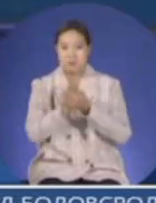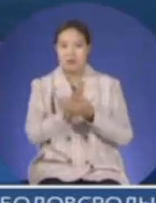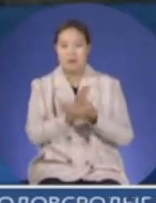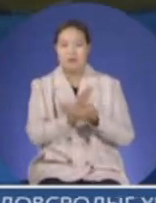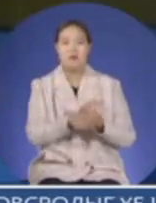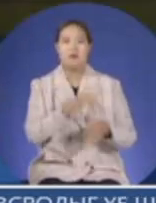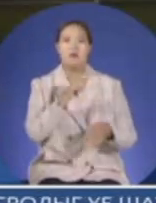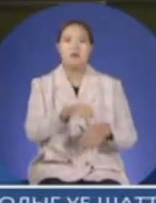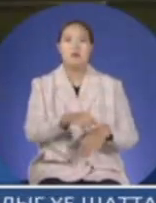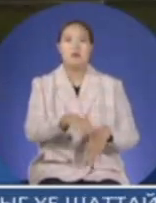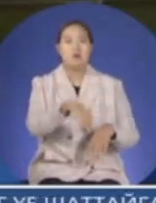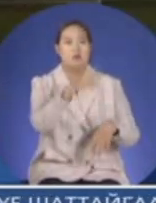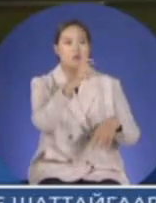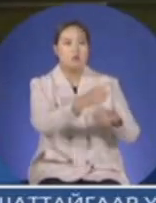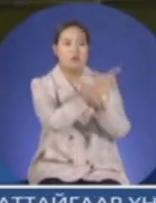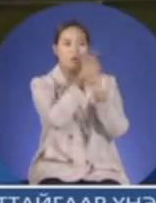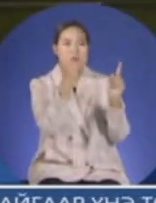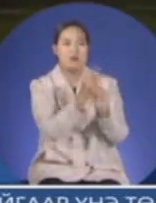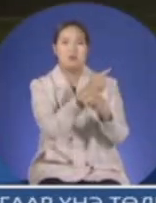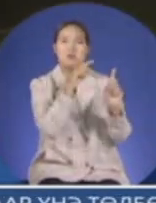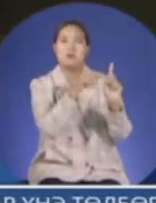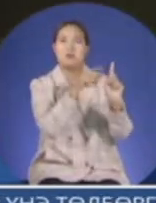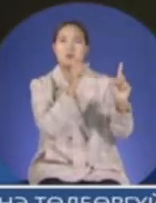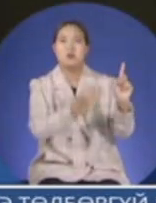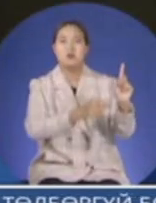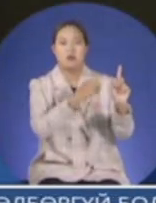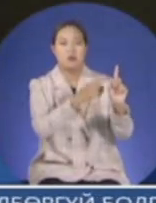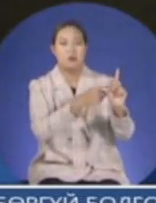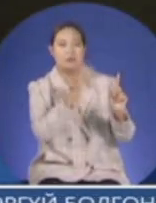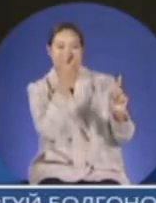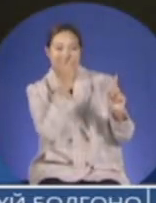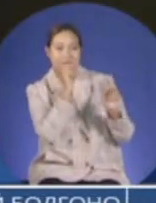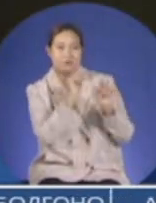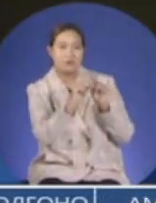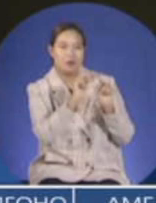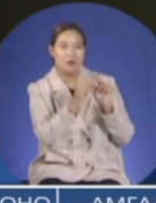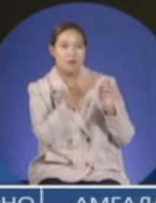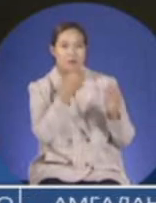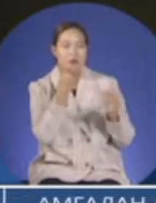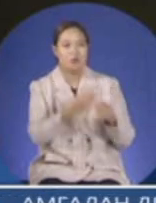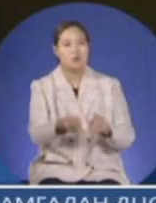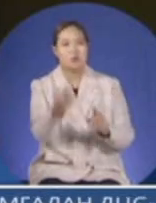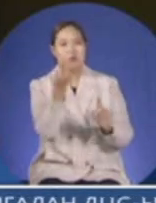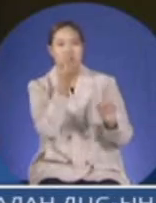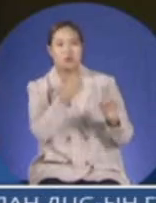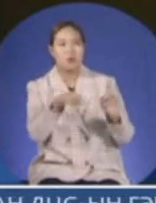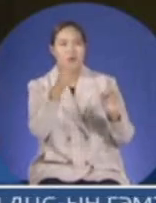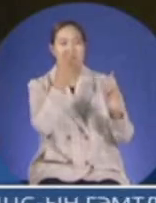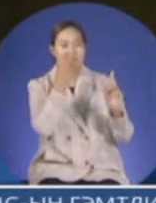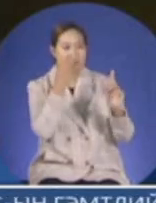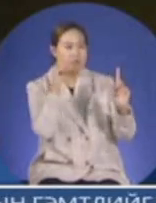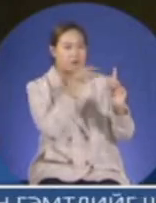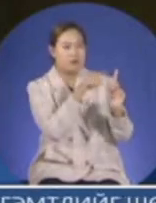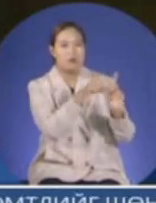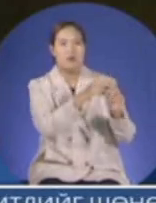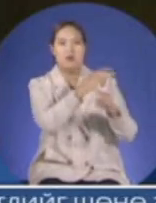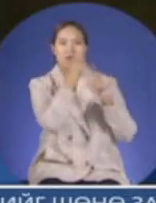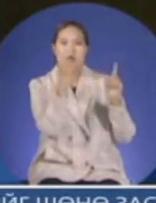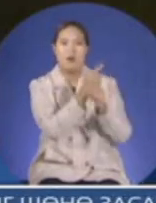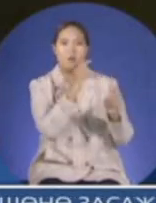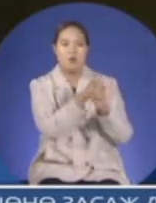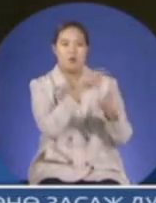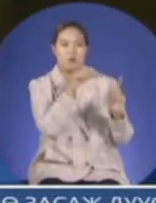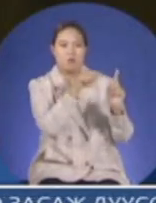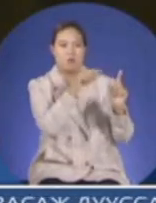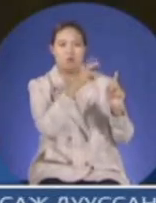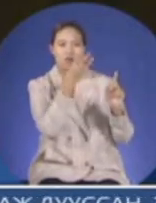хүний мөрдөн шалгах ажиллагаа явуулахгүйгээр тийм ээ шууд одоо гэр тэр гүйтсэн битээ таамаглаж